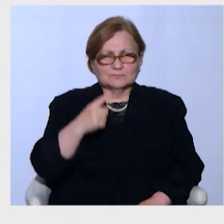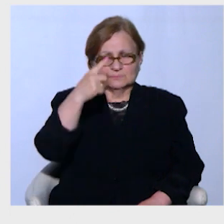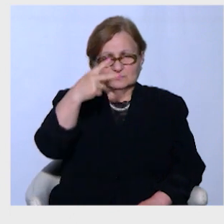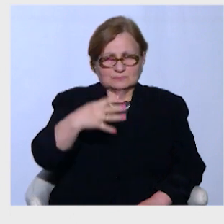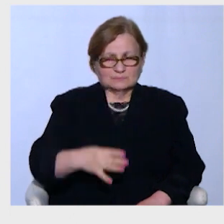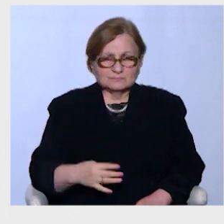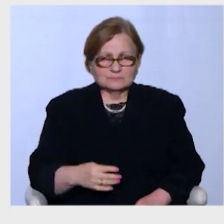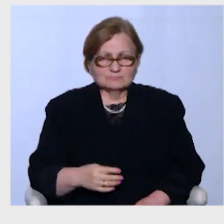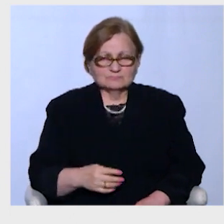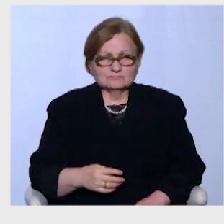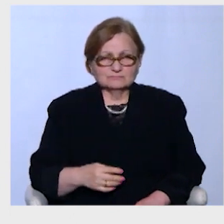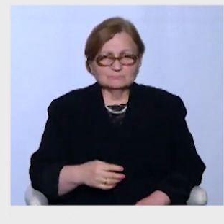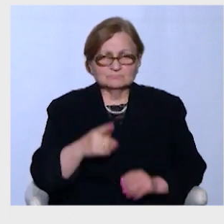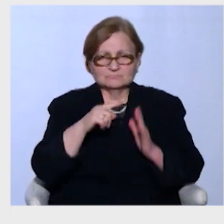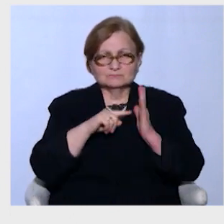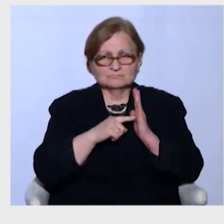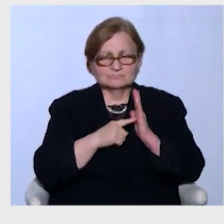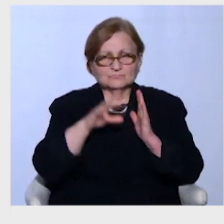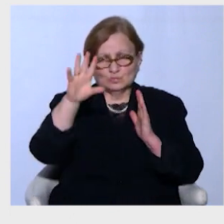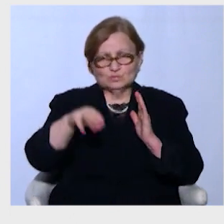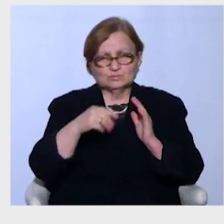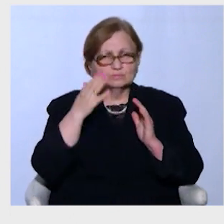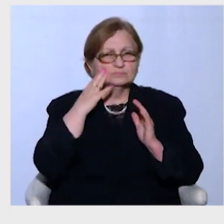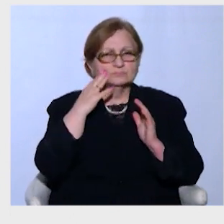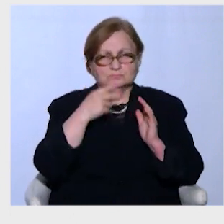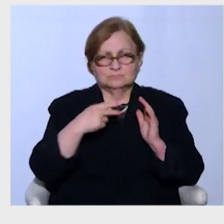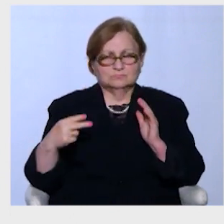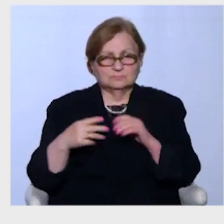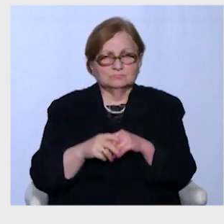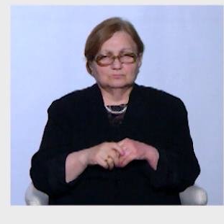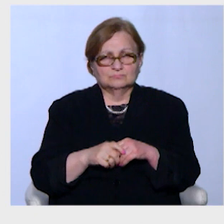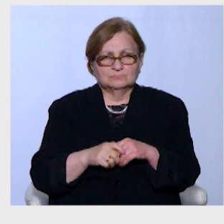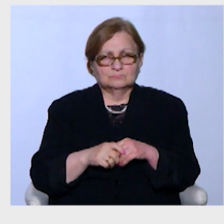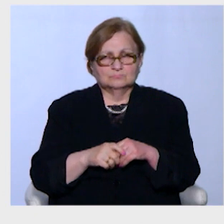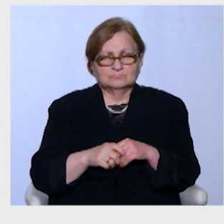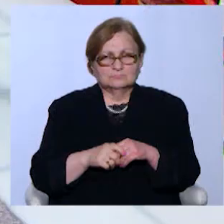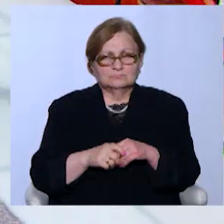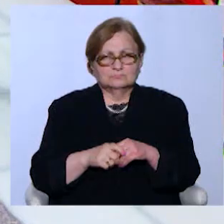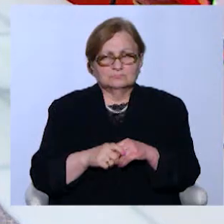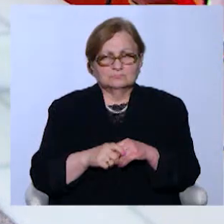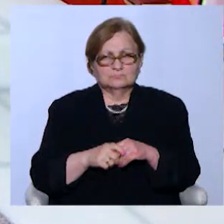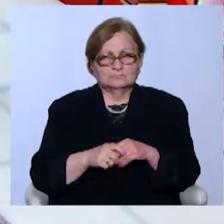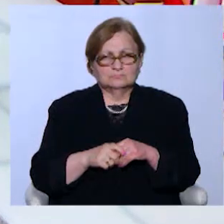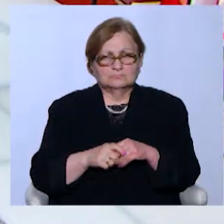თითოეული ეს ნამრავლი არის სწორი. სწორად არის შესრულებული.